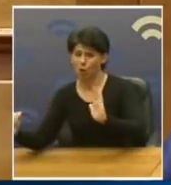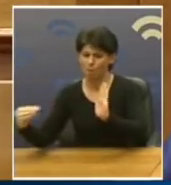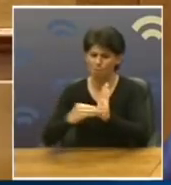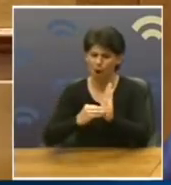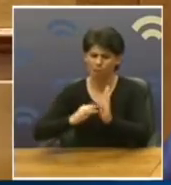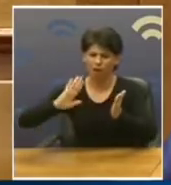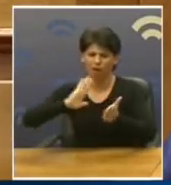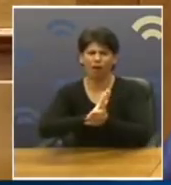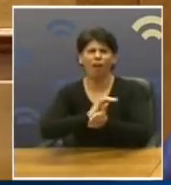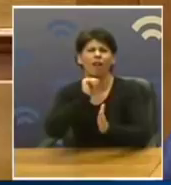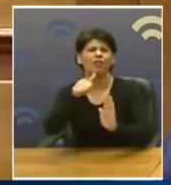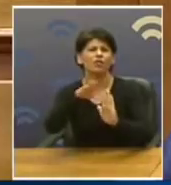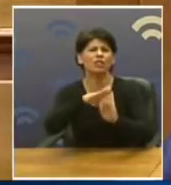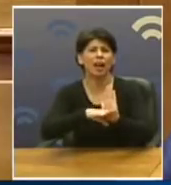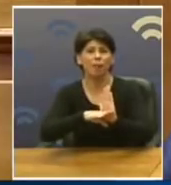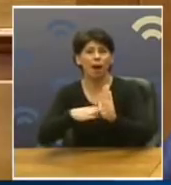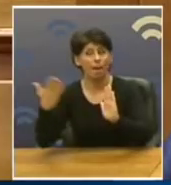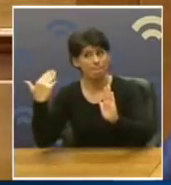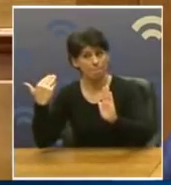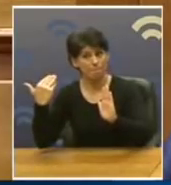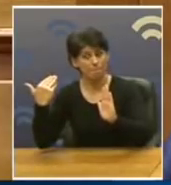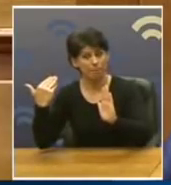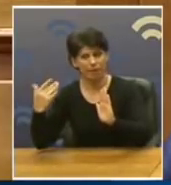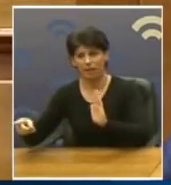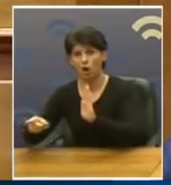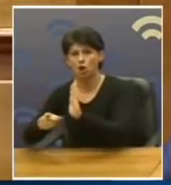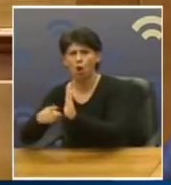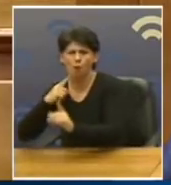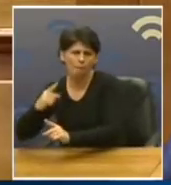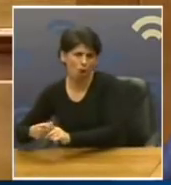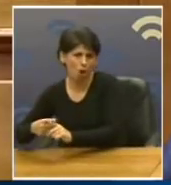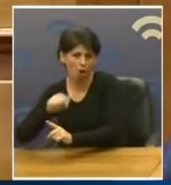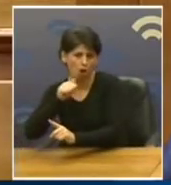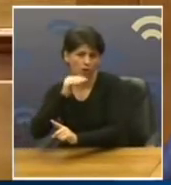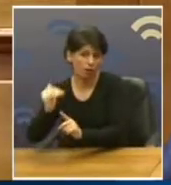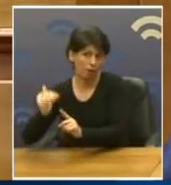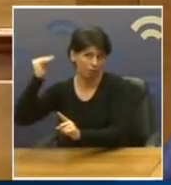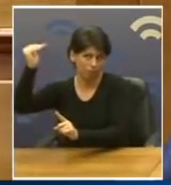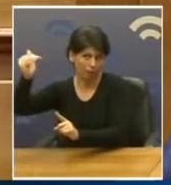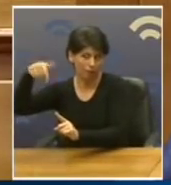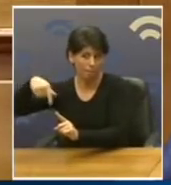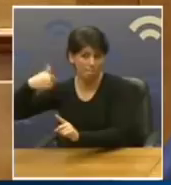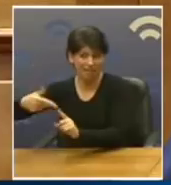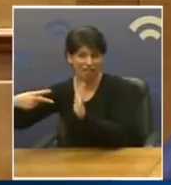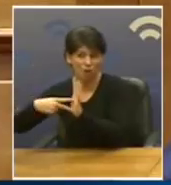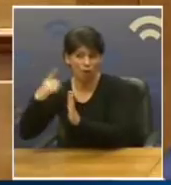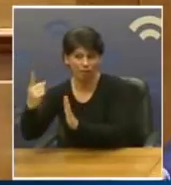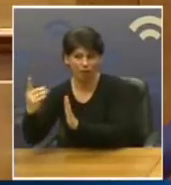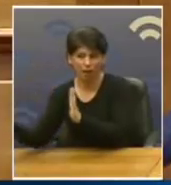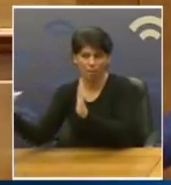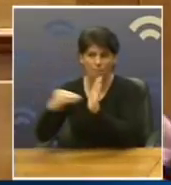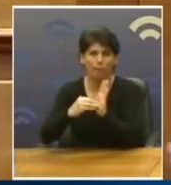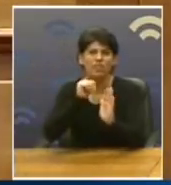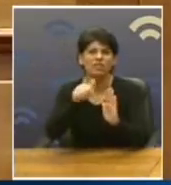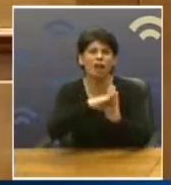ενός νόμου που είναι μια πολύ βαριά σκιά στο πολιτικό σύστημα και στη σχέση του πολίτη με την πολιτική.